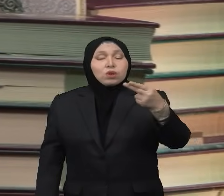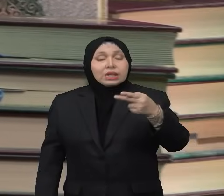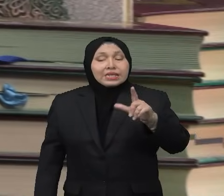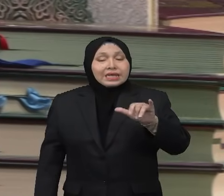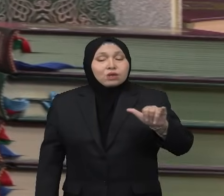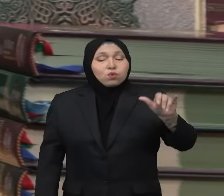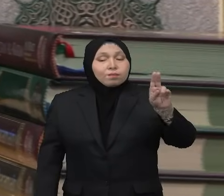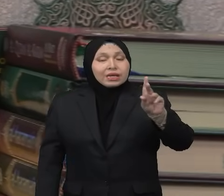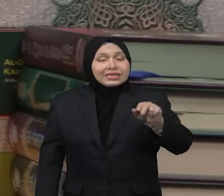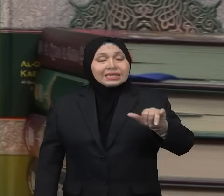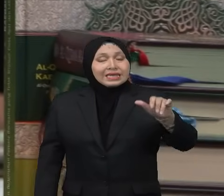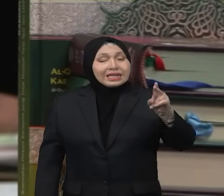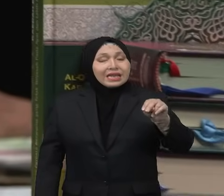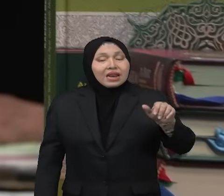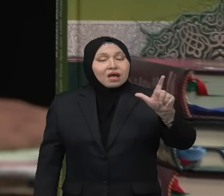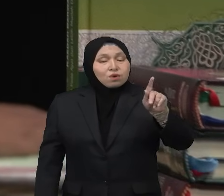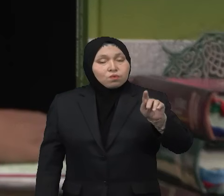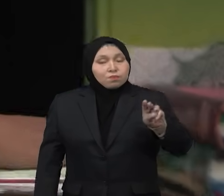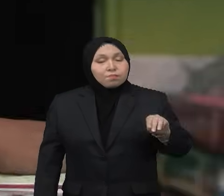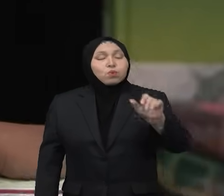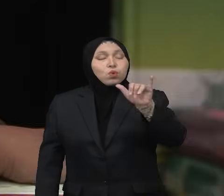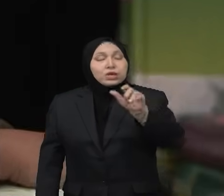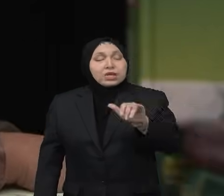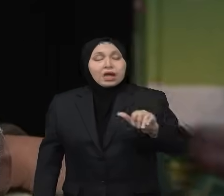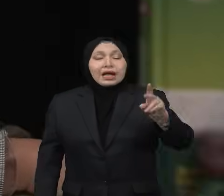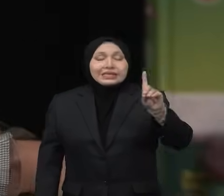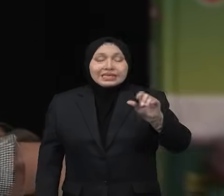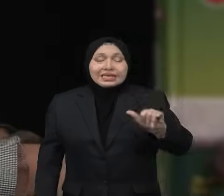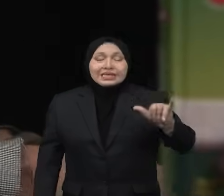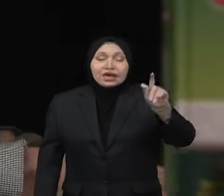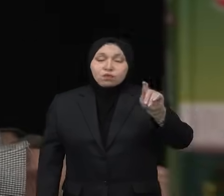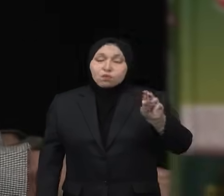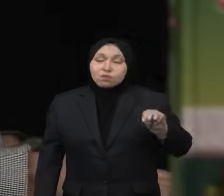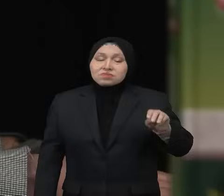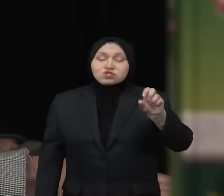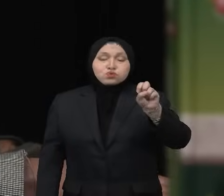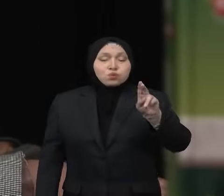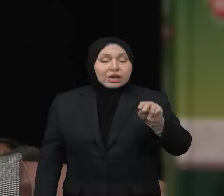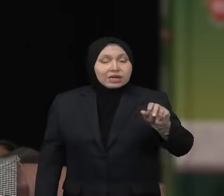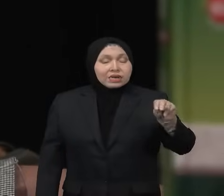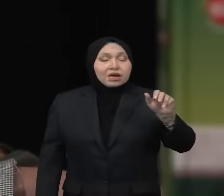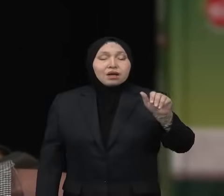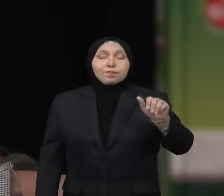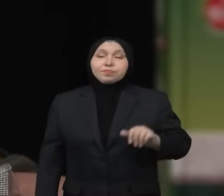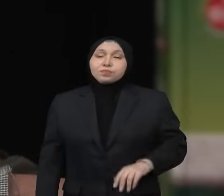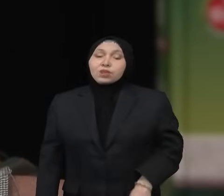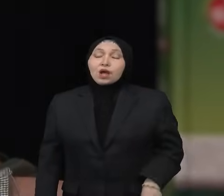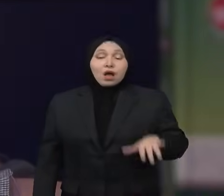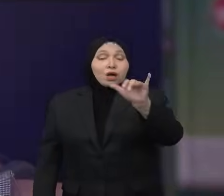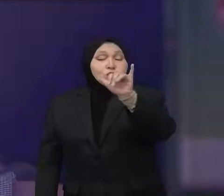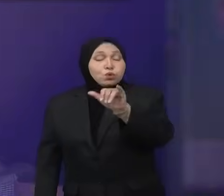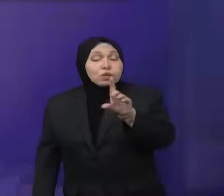Yuridullahu liyubayyina lakum wa yahdiyakum sunan.